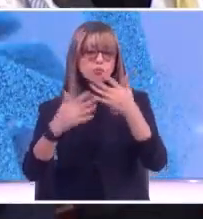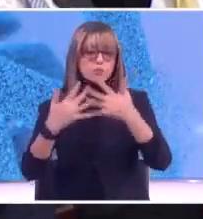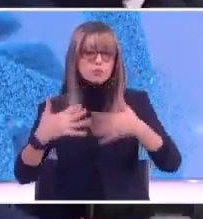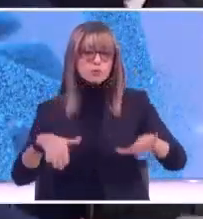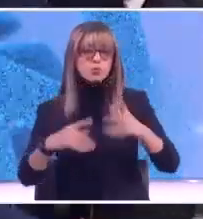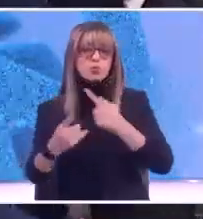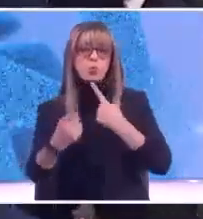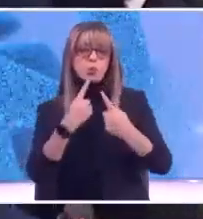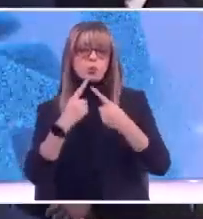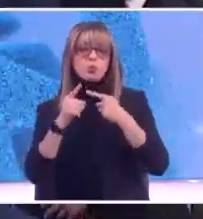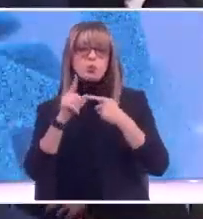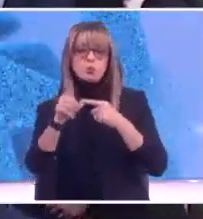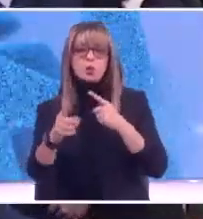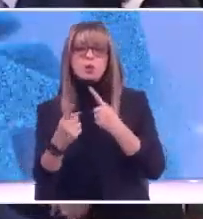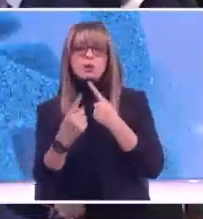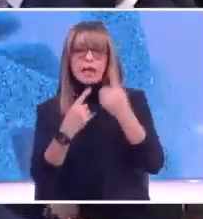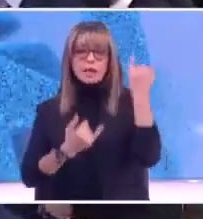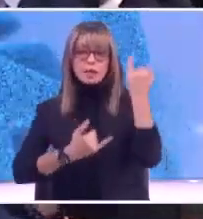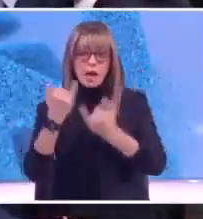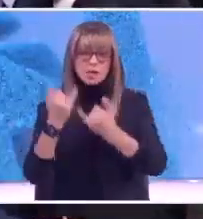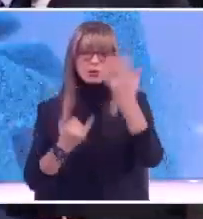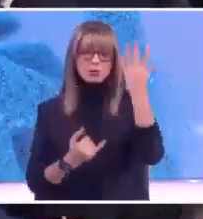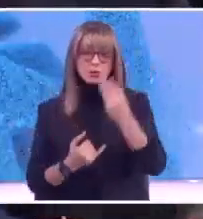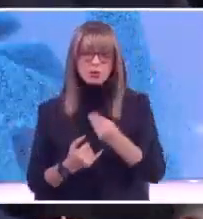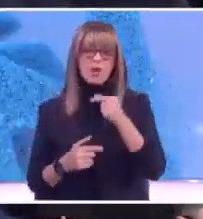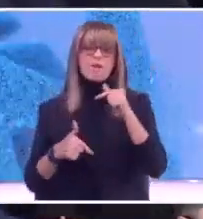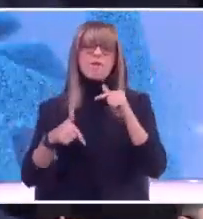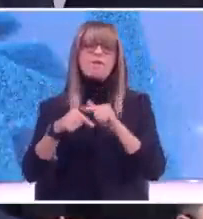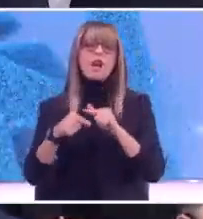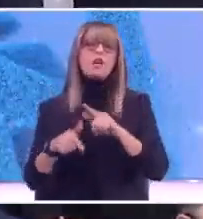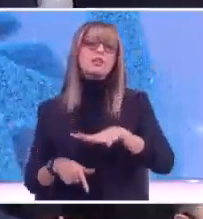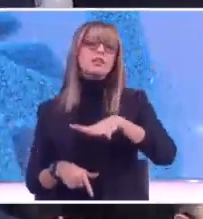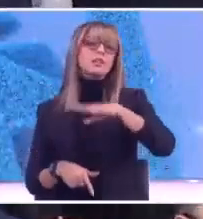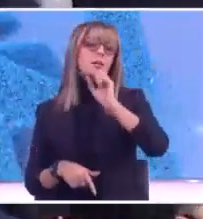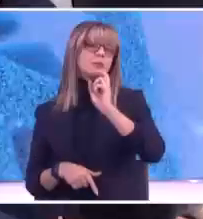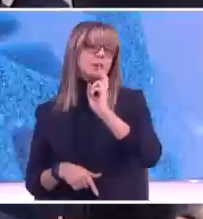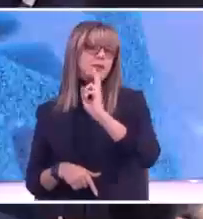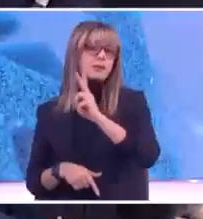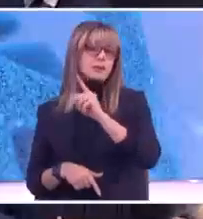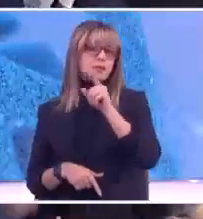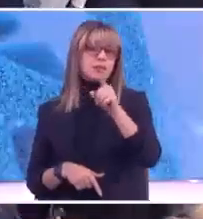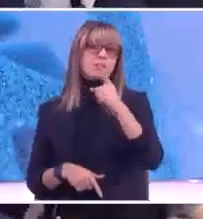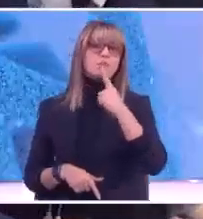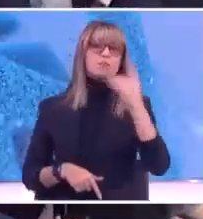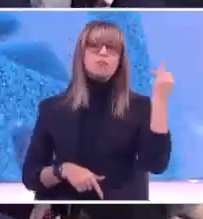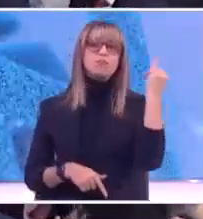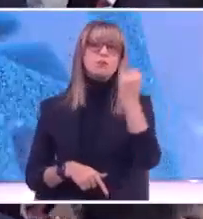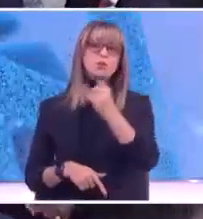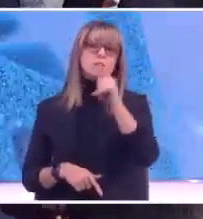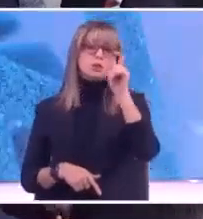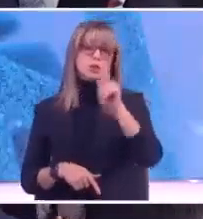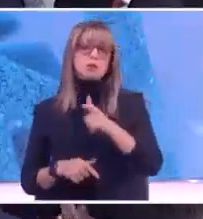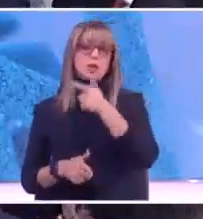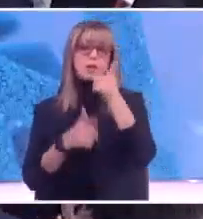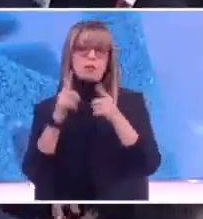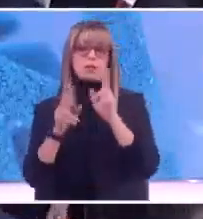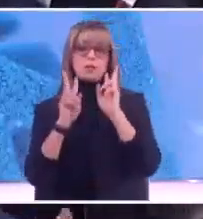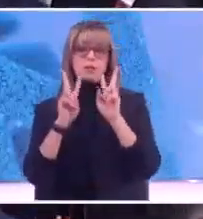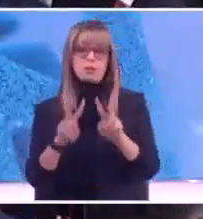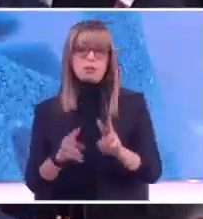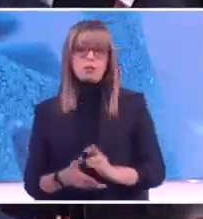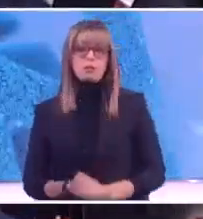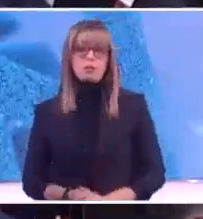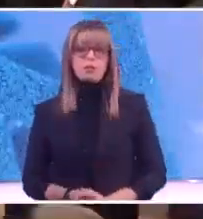sıralara yöneldi. Bu adım tartışmaya dönüşürken Florida temsilcisi Matt Gaetz'in McCarthy'ye tepki gösterdiği anlar kameralara